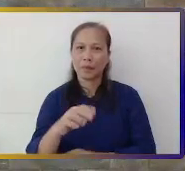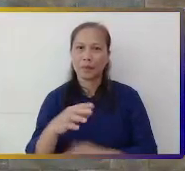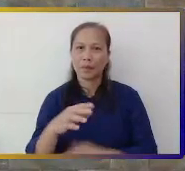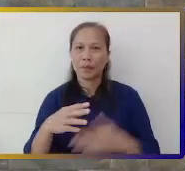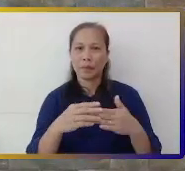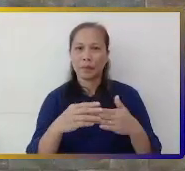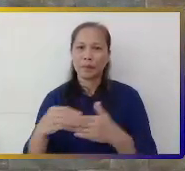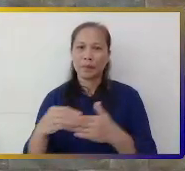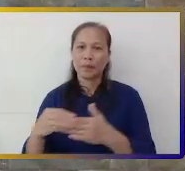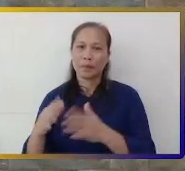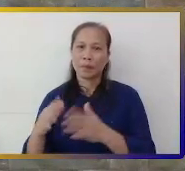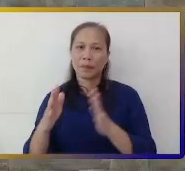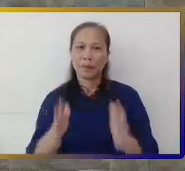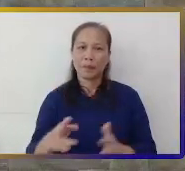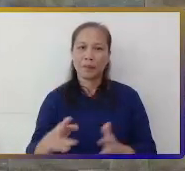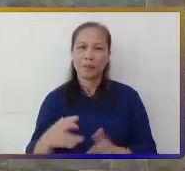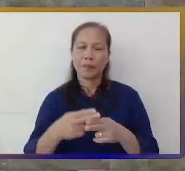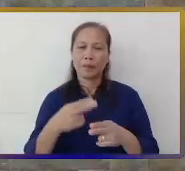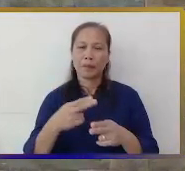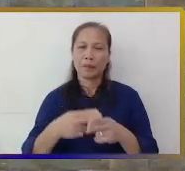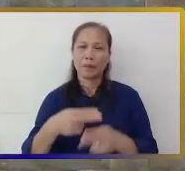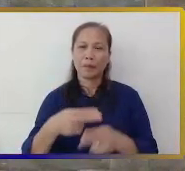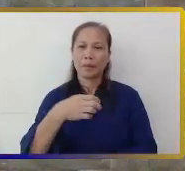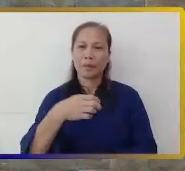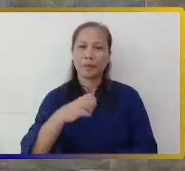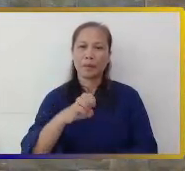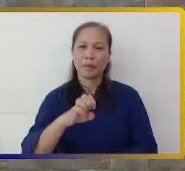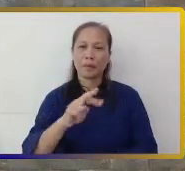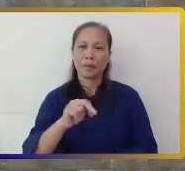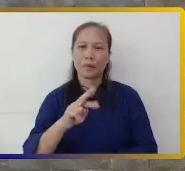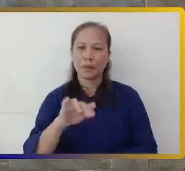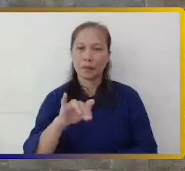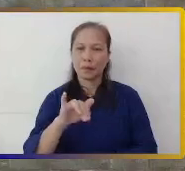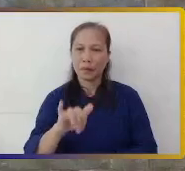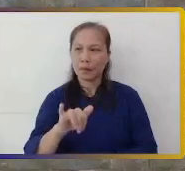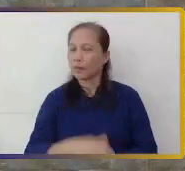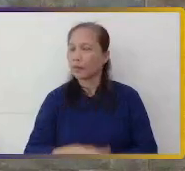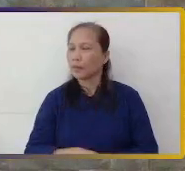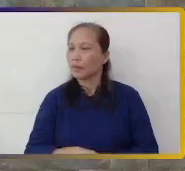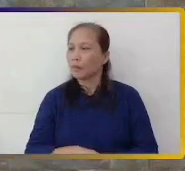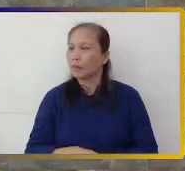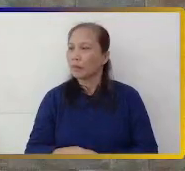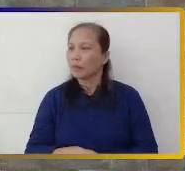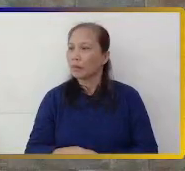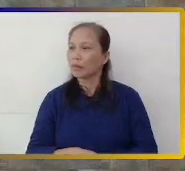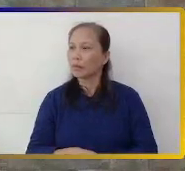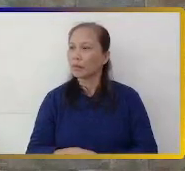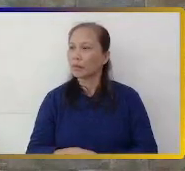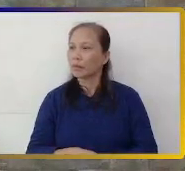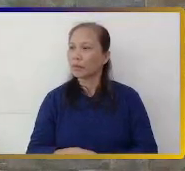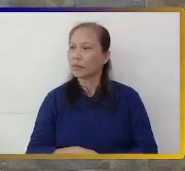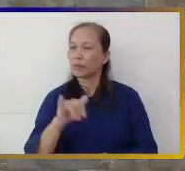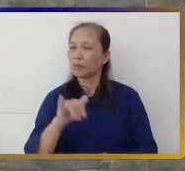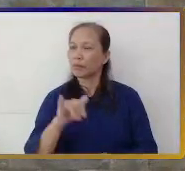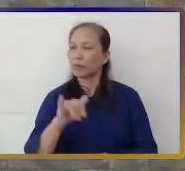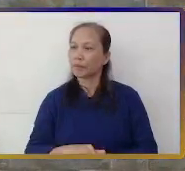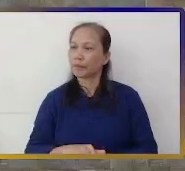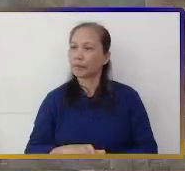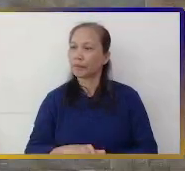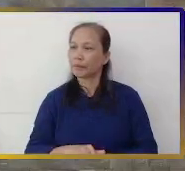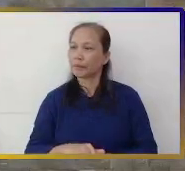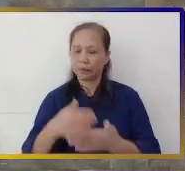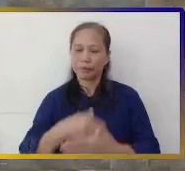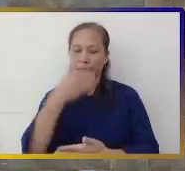lausin ng Switzerland okay Kaya po siya yyung kasunod ito pong mga Henri because siya po